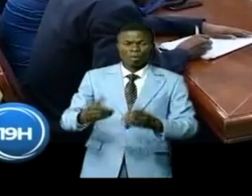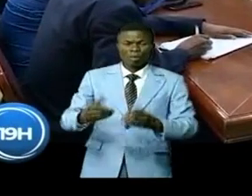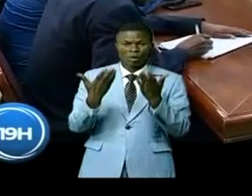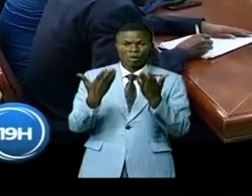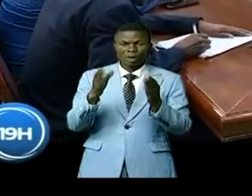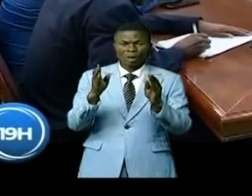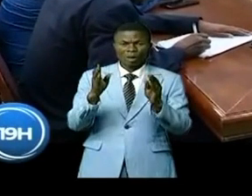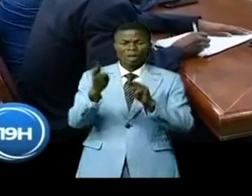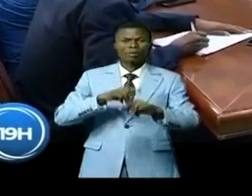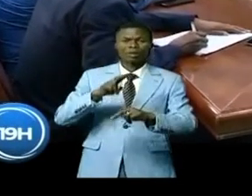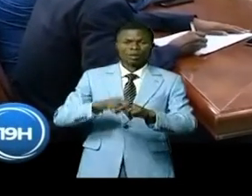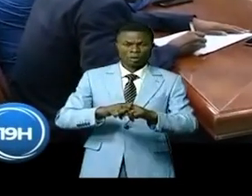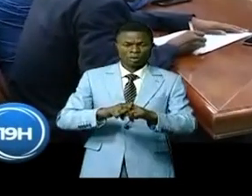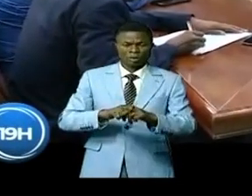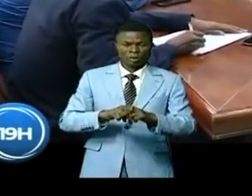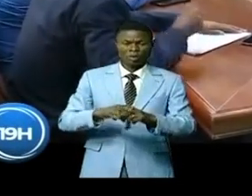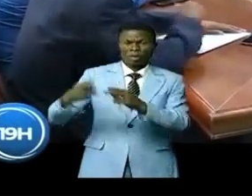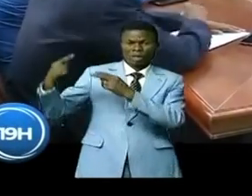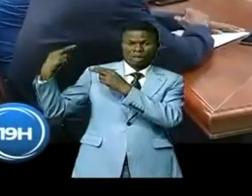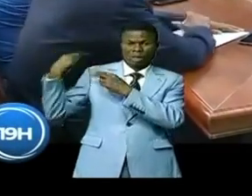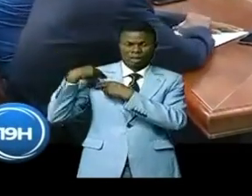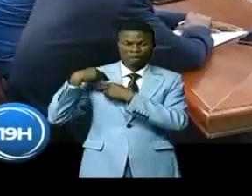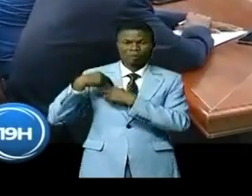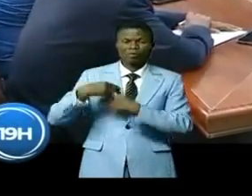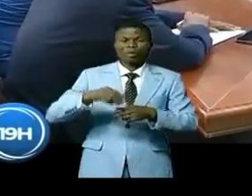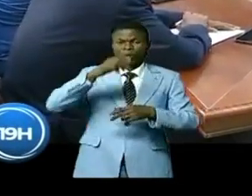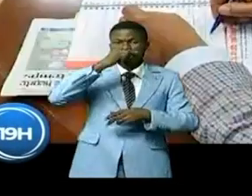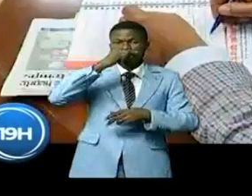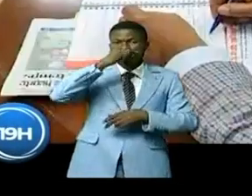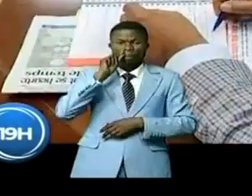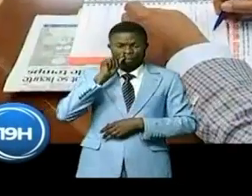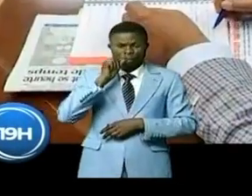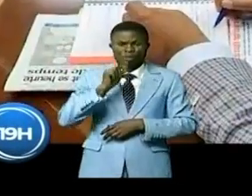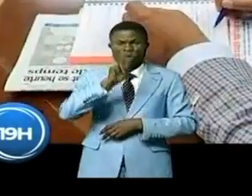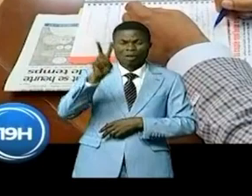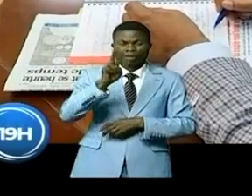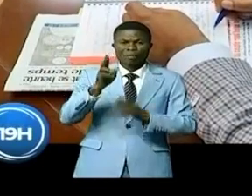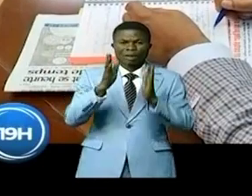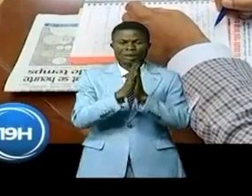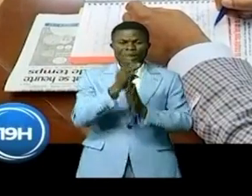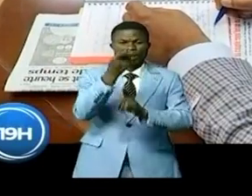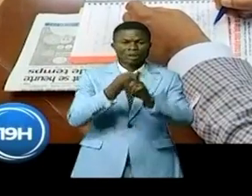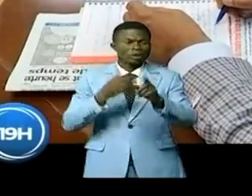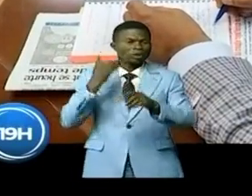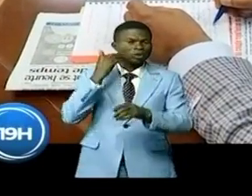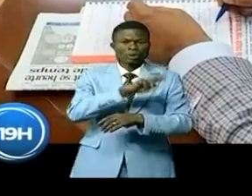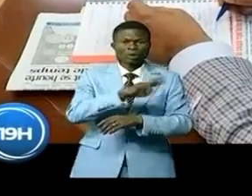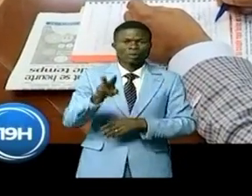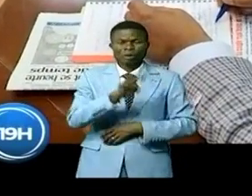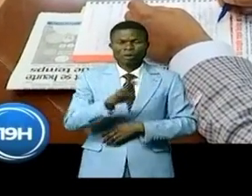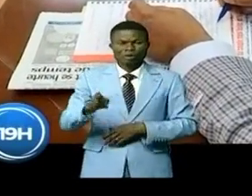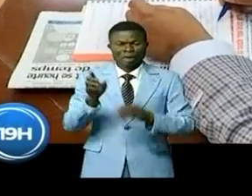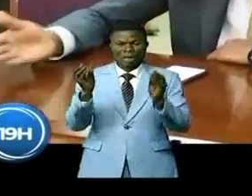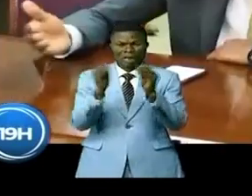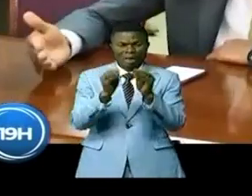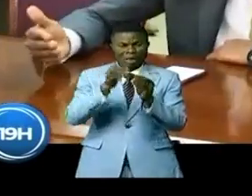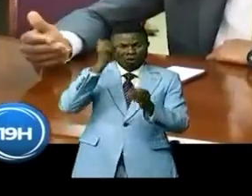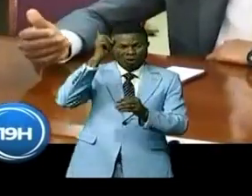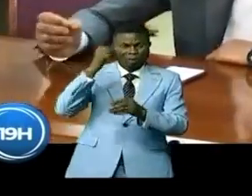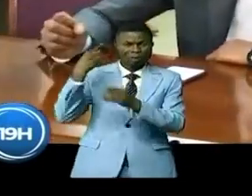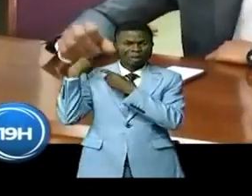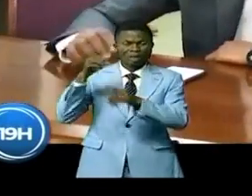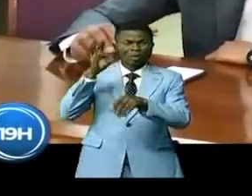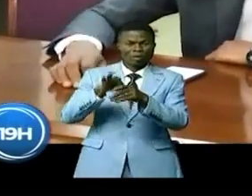l'Assemblée nationale que dirige Christophe Mbosso ce vendredi 10 juin 2022 pour sa première réunion de prise de contact depuis son élection comme